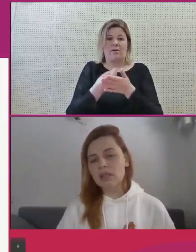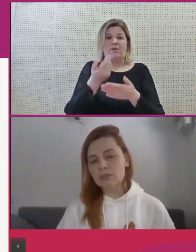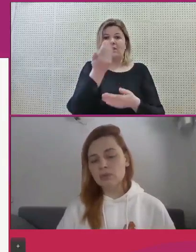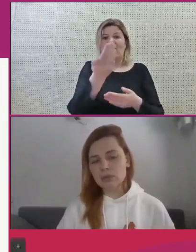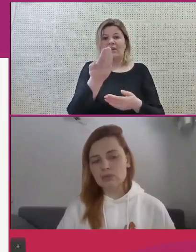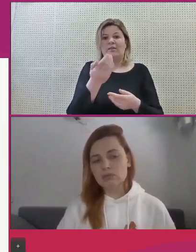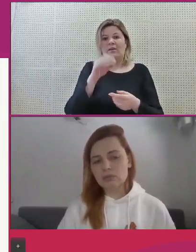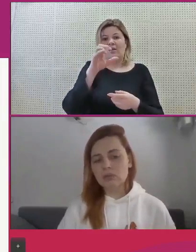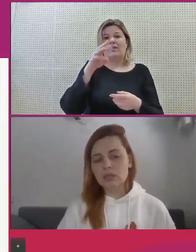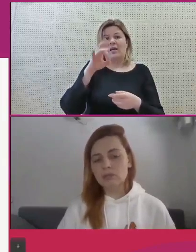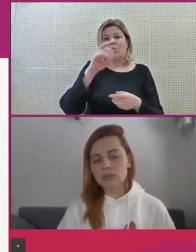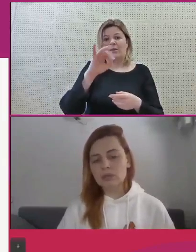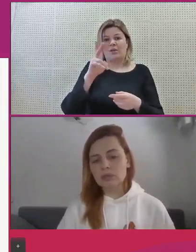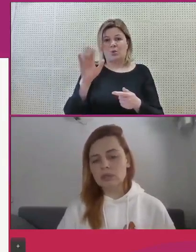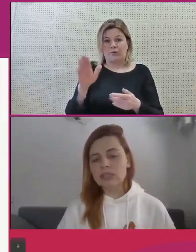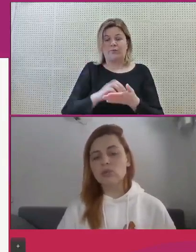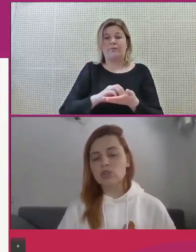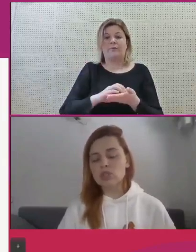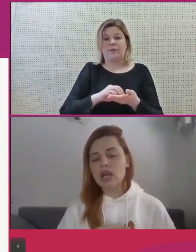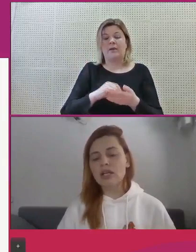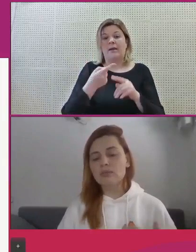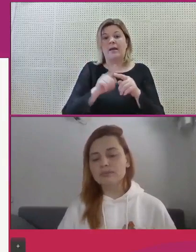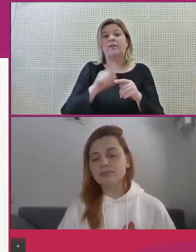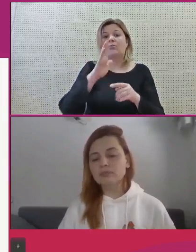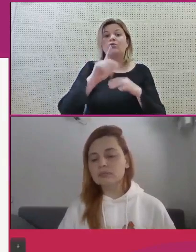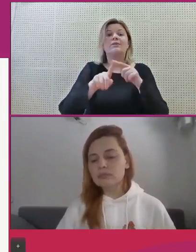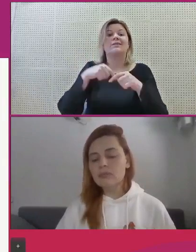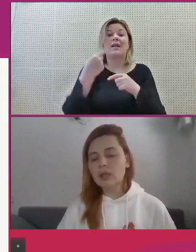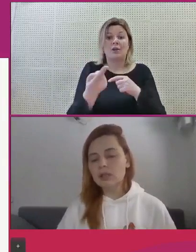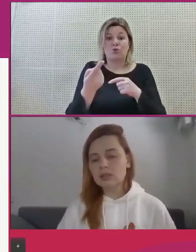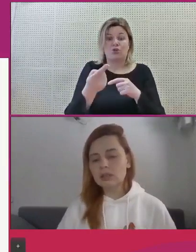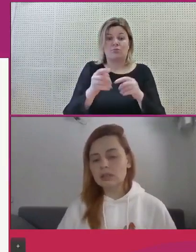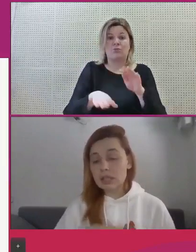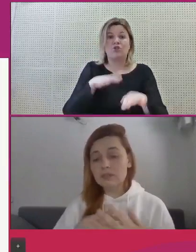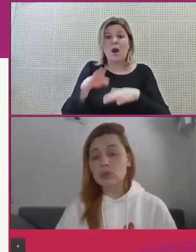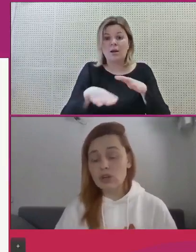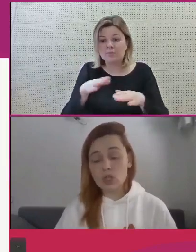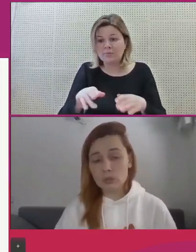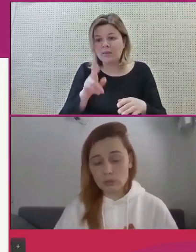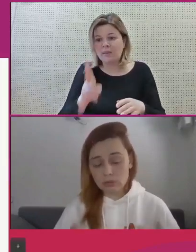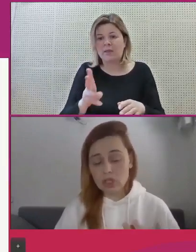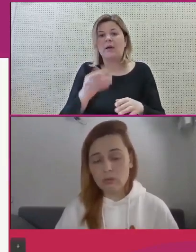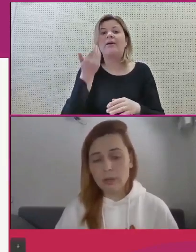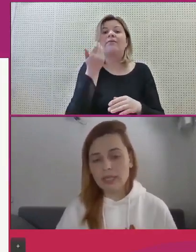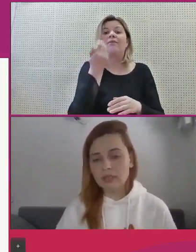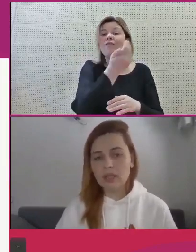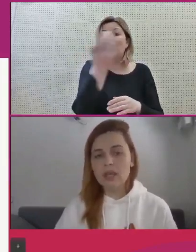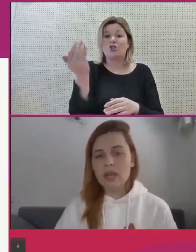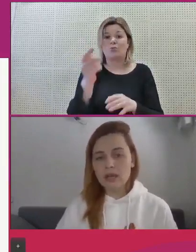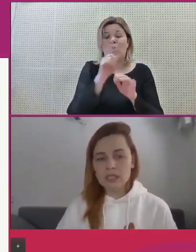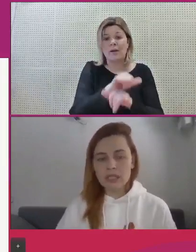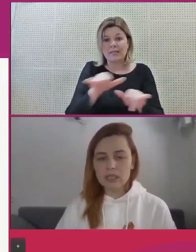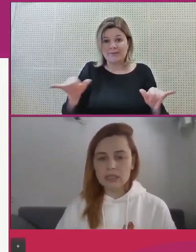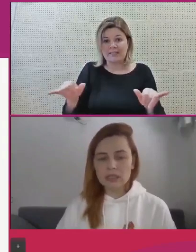и это будет, ну, это будет следующим шагом к развитию вашего